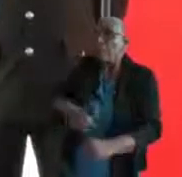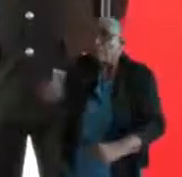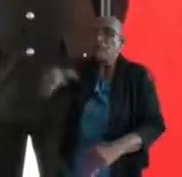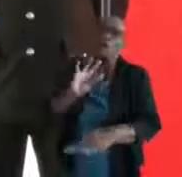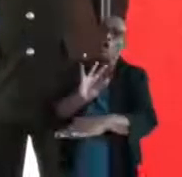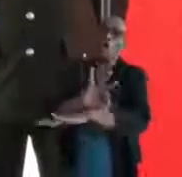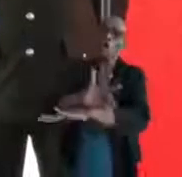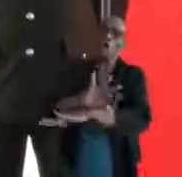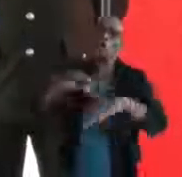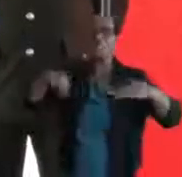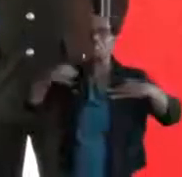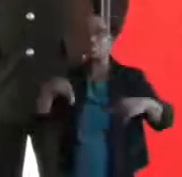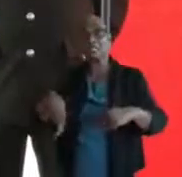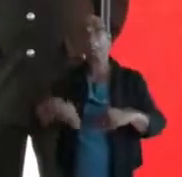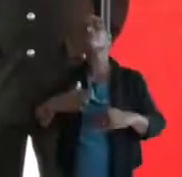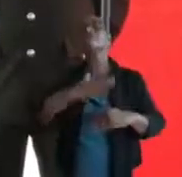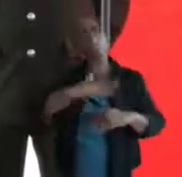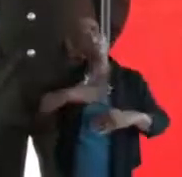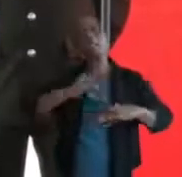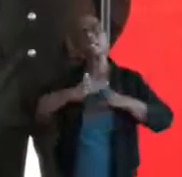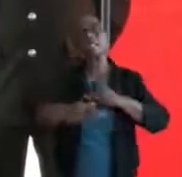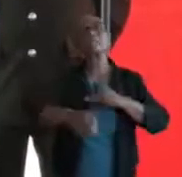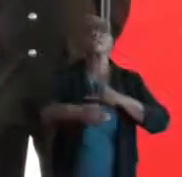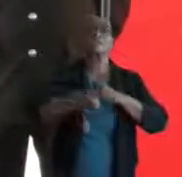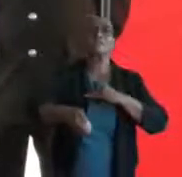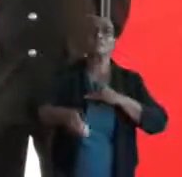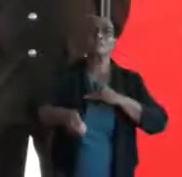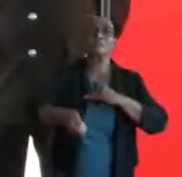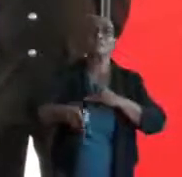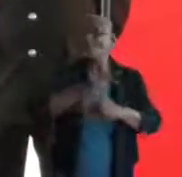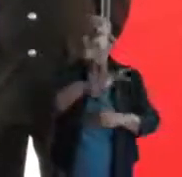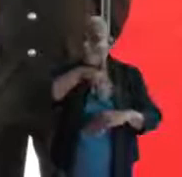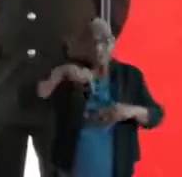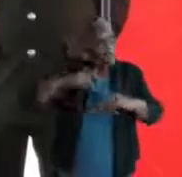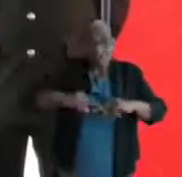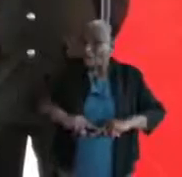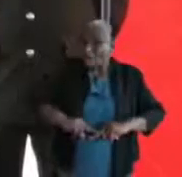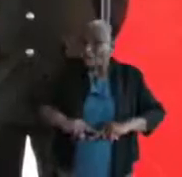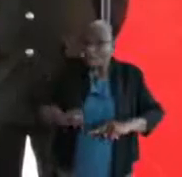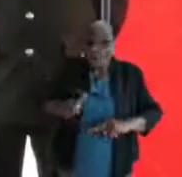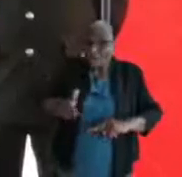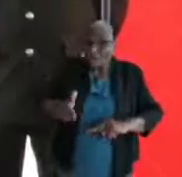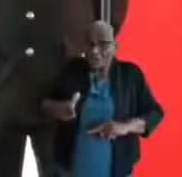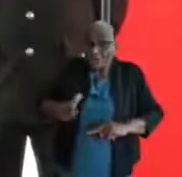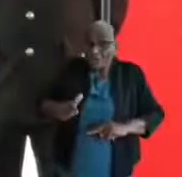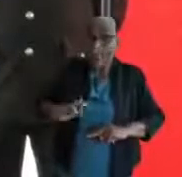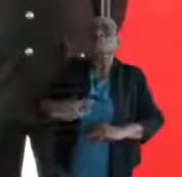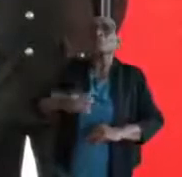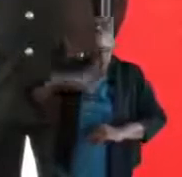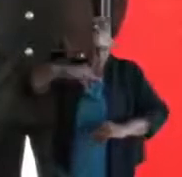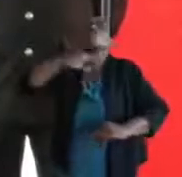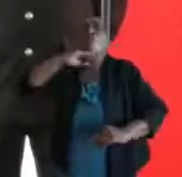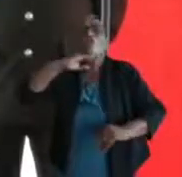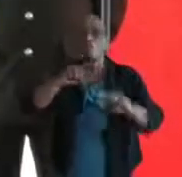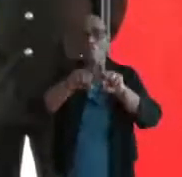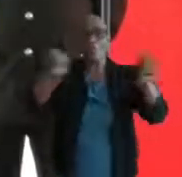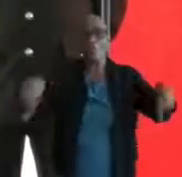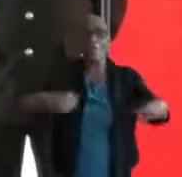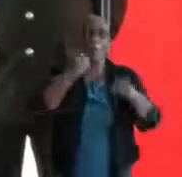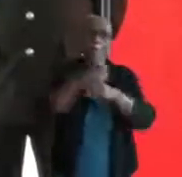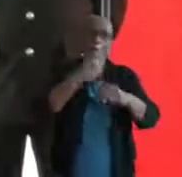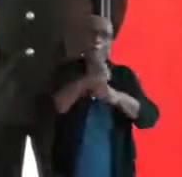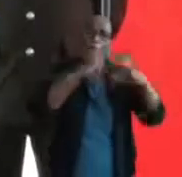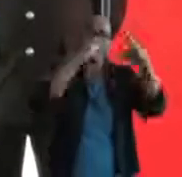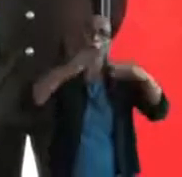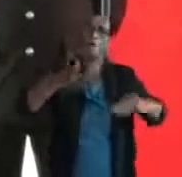die ons land kan geven we zullen niet rusten voor er voldoende bouwgronden zijn voor onze jonge gezinnen